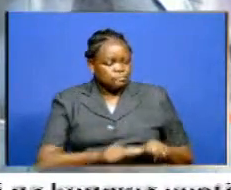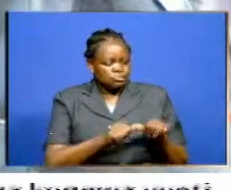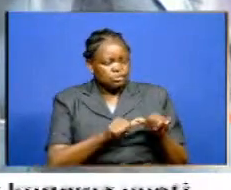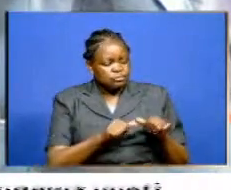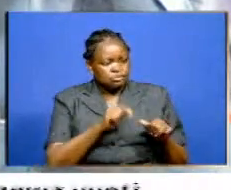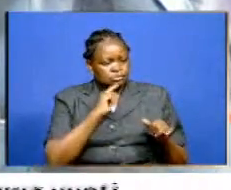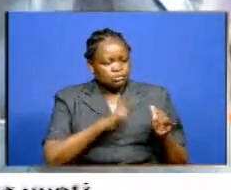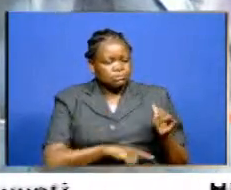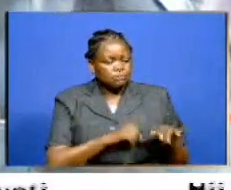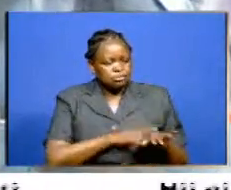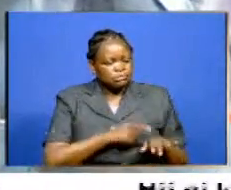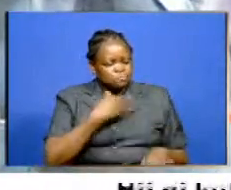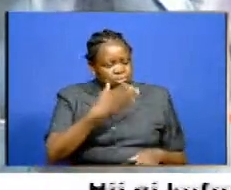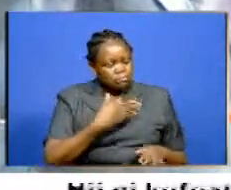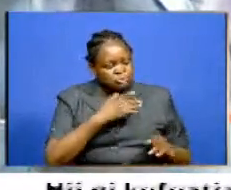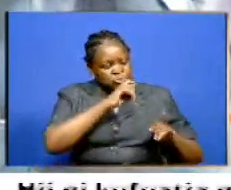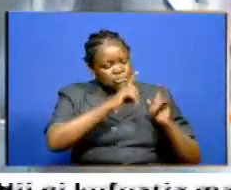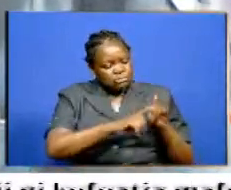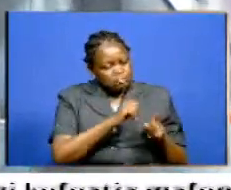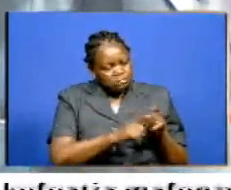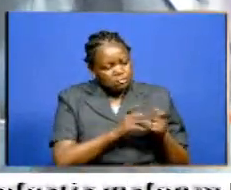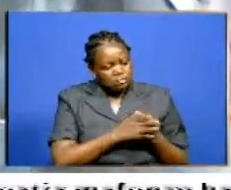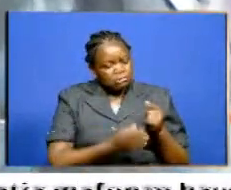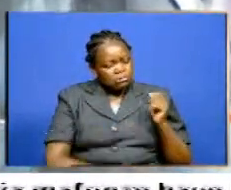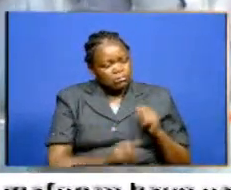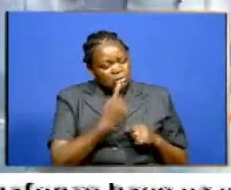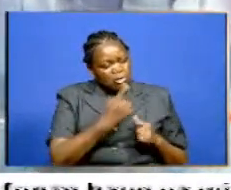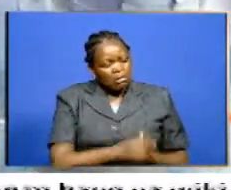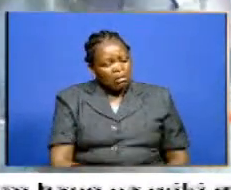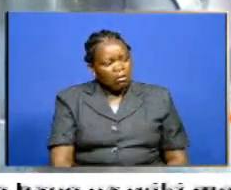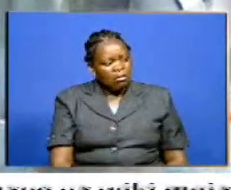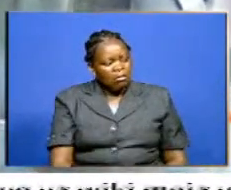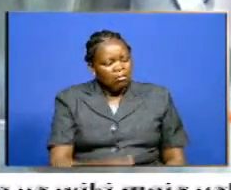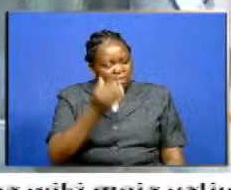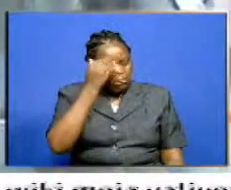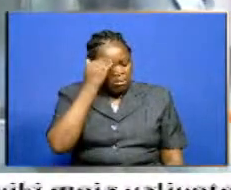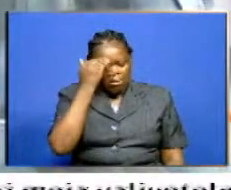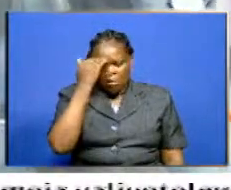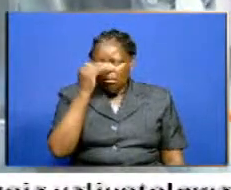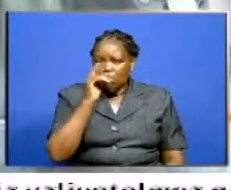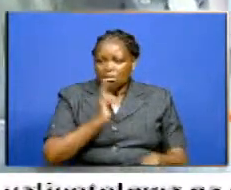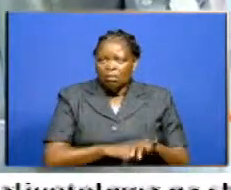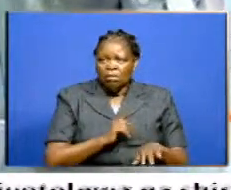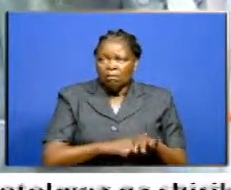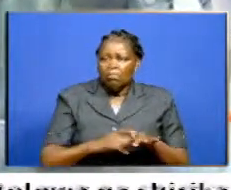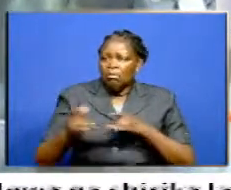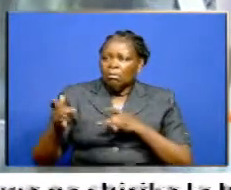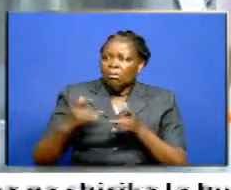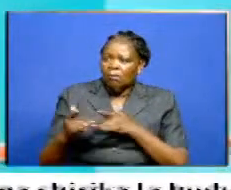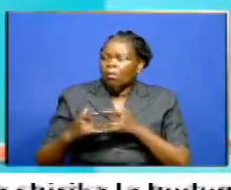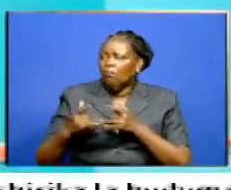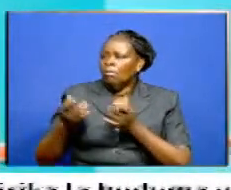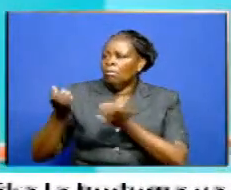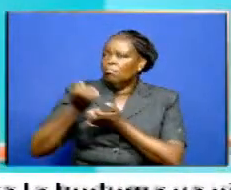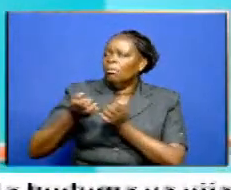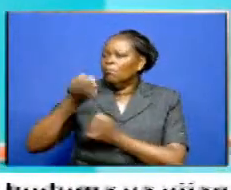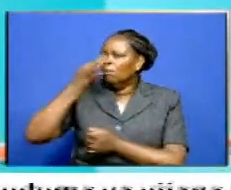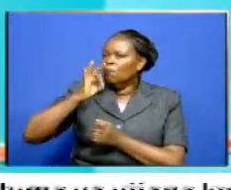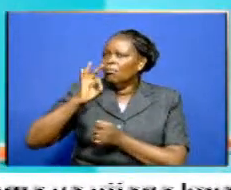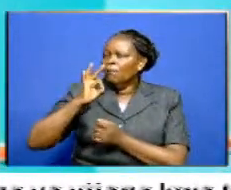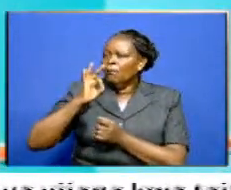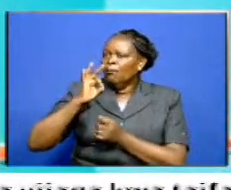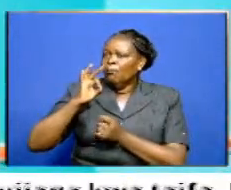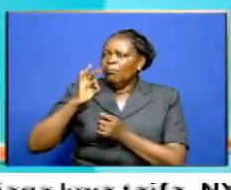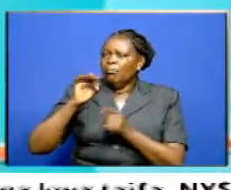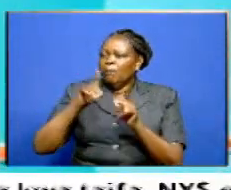na labda pia ukijibu swali ambalo limeibuliwa na Brian. Unajua, ukitazama kama uchumi wa France, France